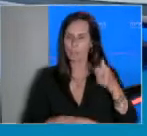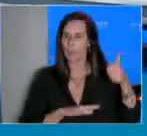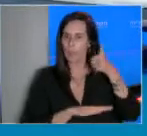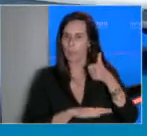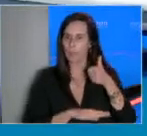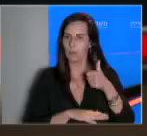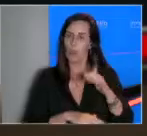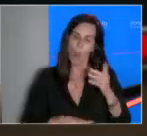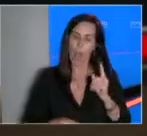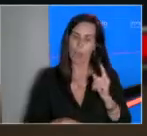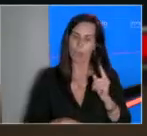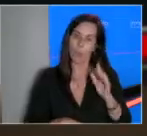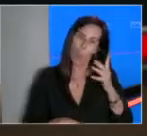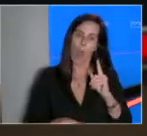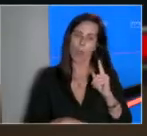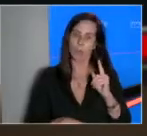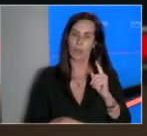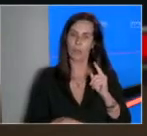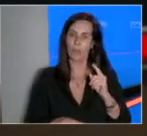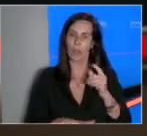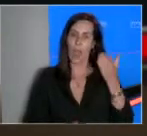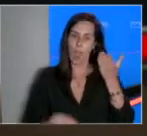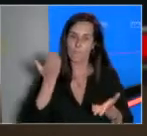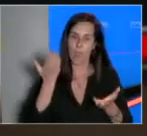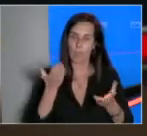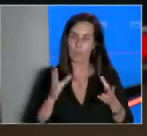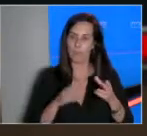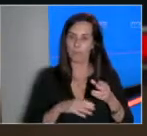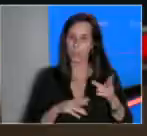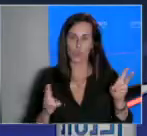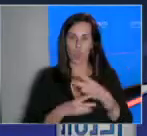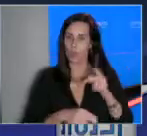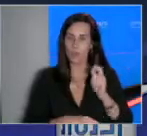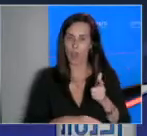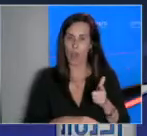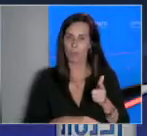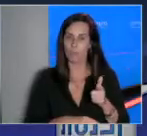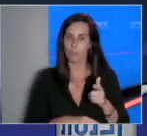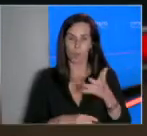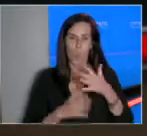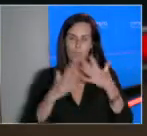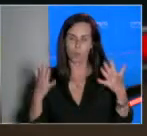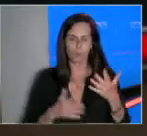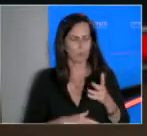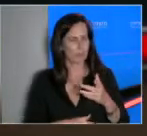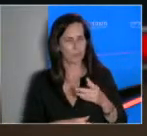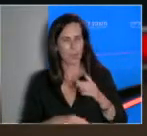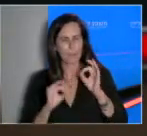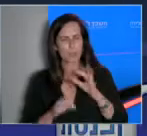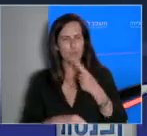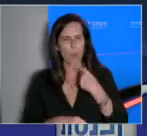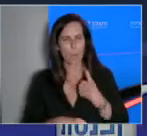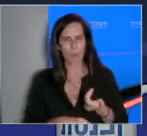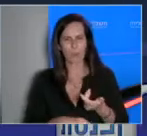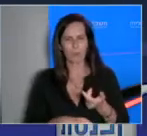מנהל, כנראה, שהפער שמה עם הבית ספר שלא יכולים לשלם, וואטסום. רגע, זאת אומרת שבעצם מה שאתה